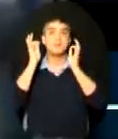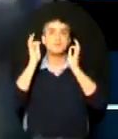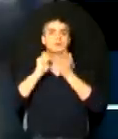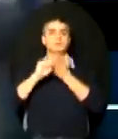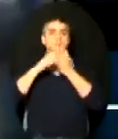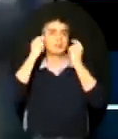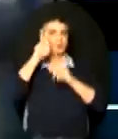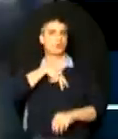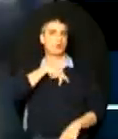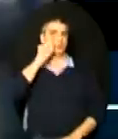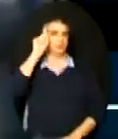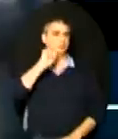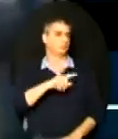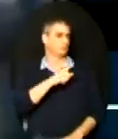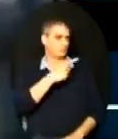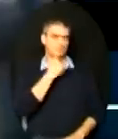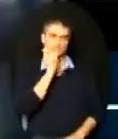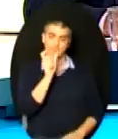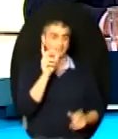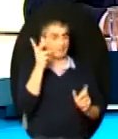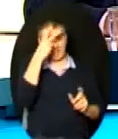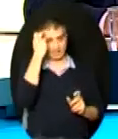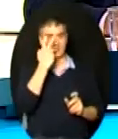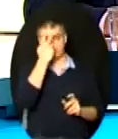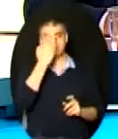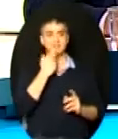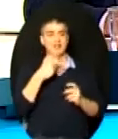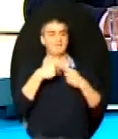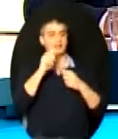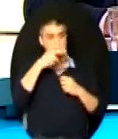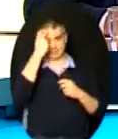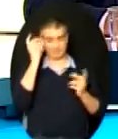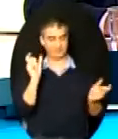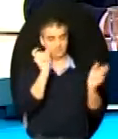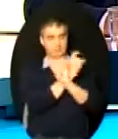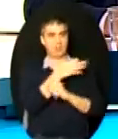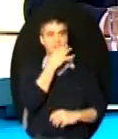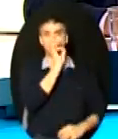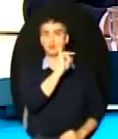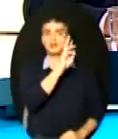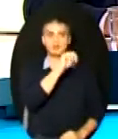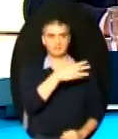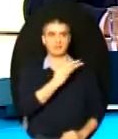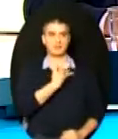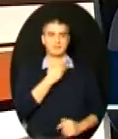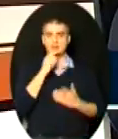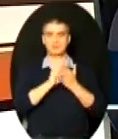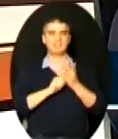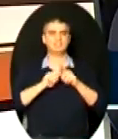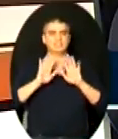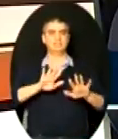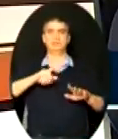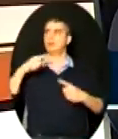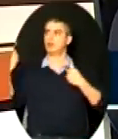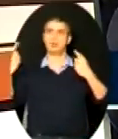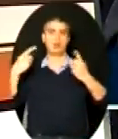משרד החינוך. תשתול את המילה ערבי וערביי ישראל וחברי הכנסת הערבים בתוך הנאום שנתן פה יריב, ותקבל טקסט גזעני